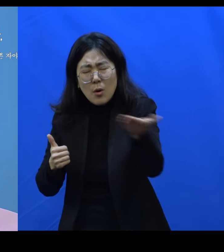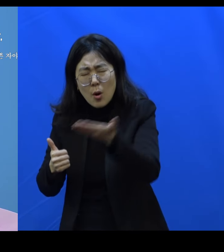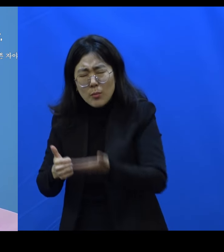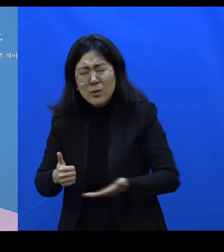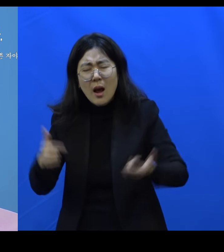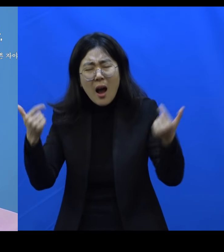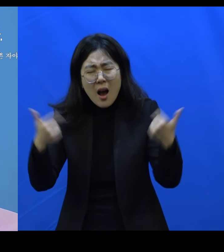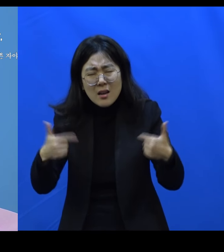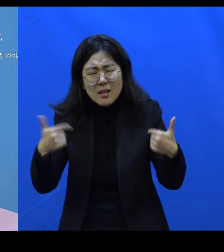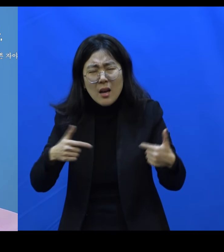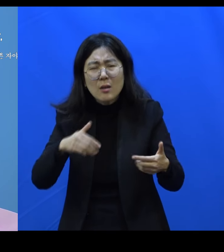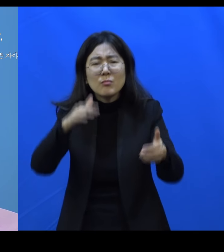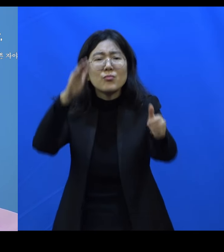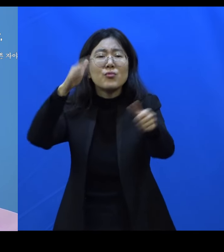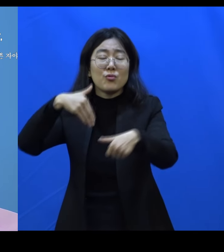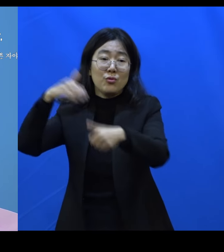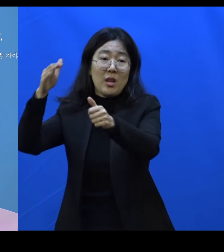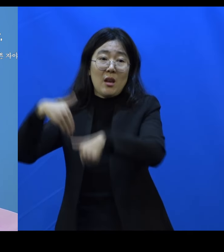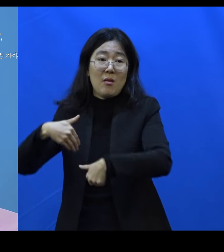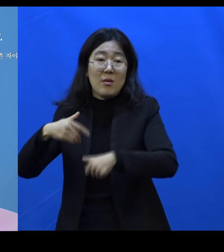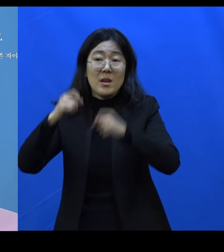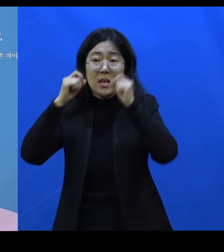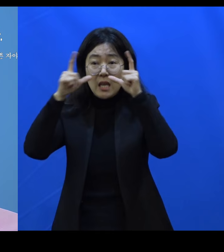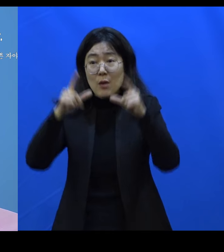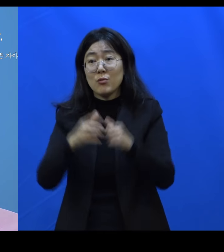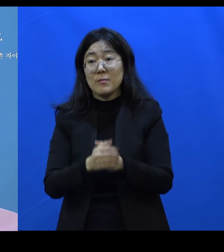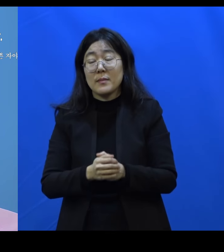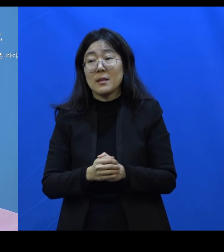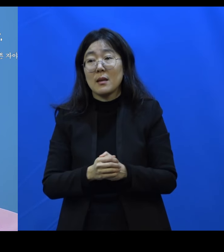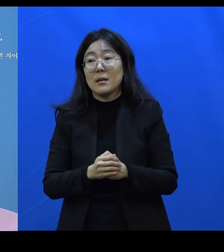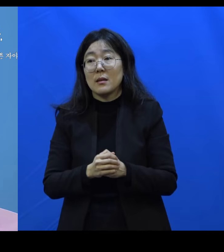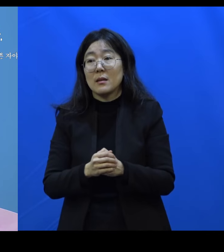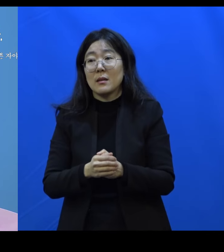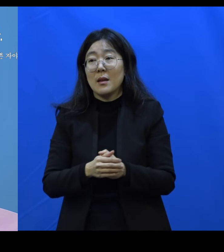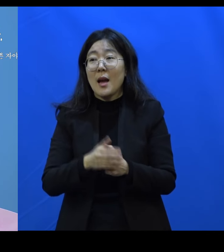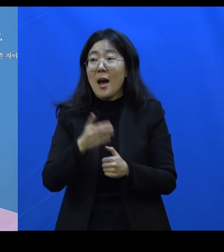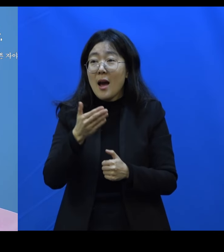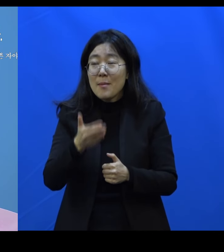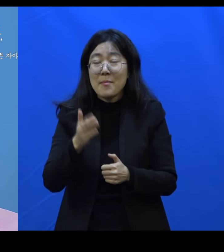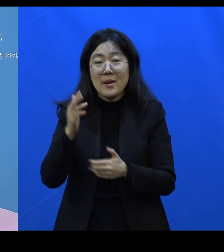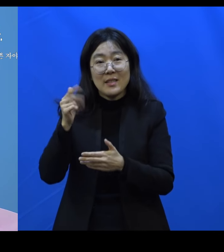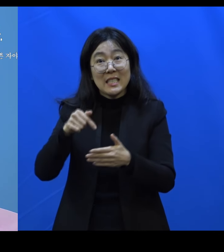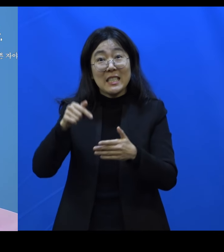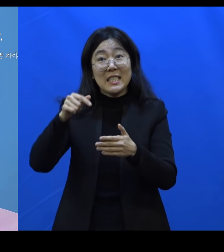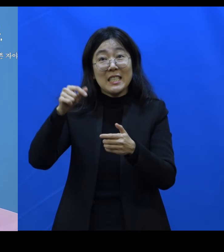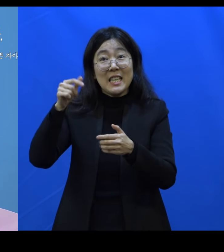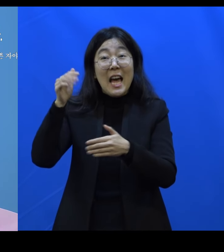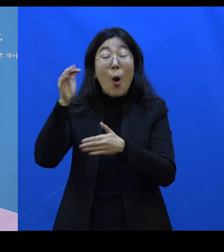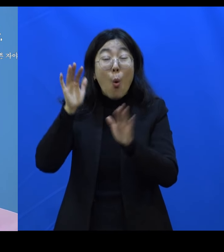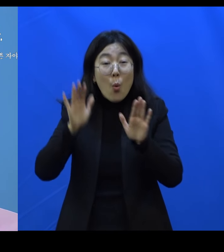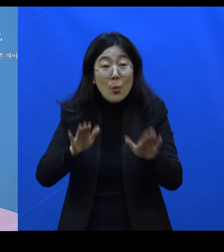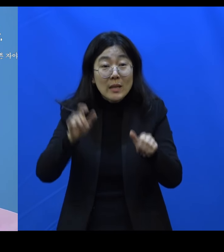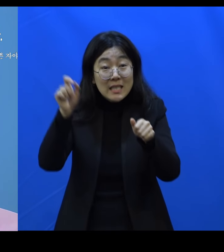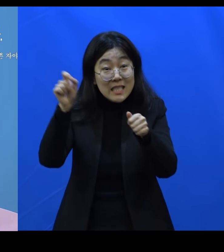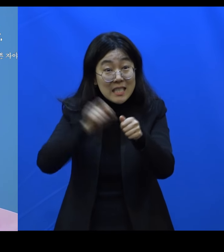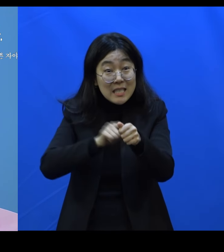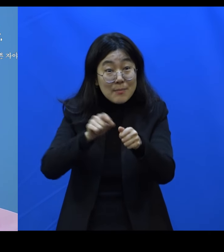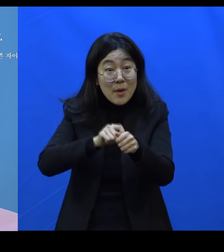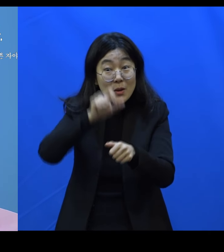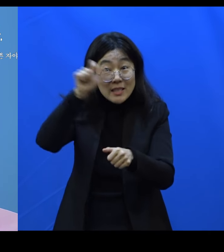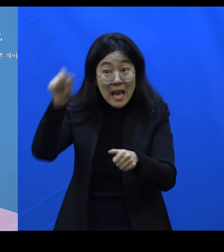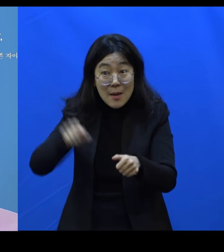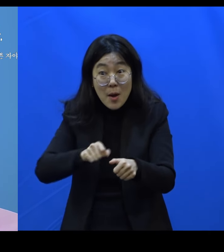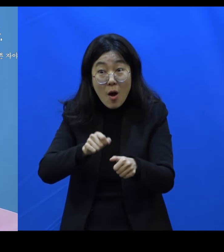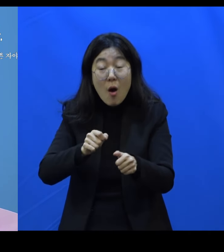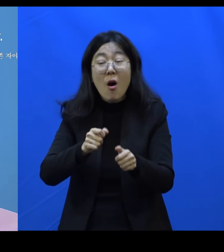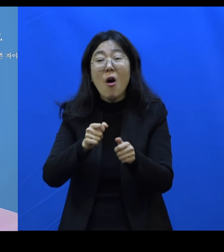깨우십니다. 아마 이런 집회도 우리의 영혼을 깨우시는 그런 하나의 기회로 하나님이 삼으실